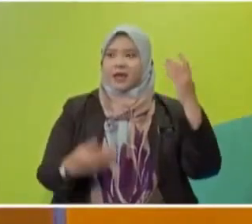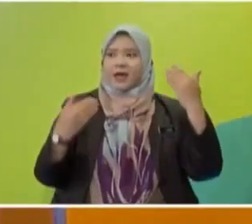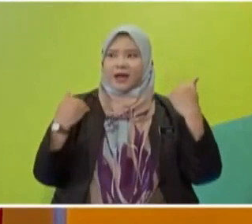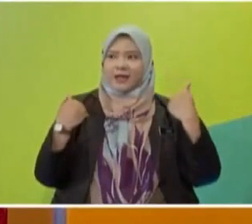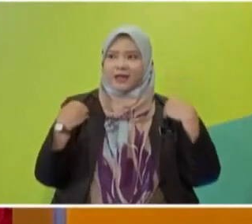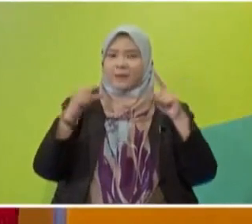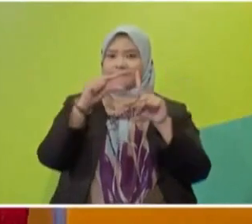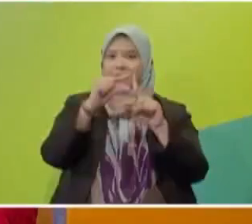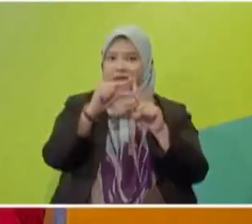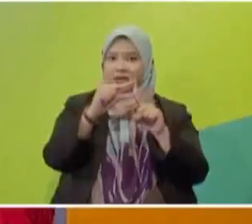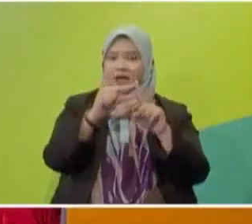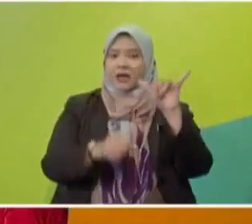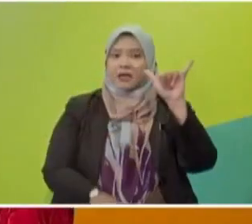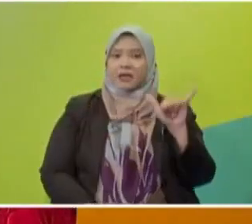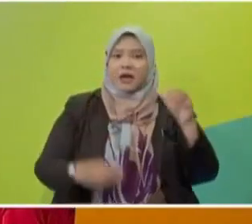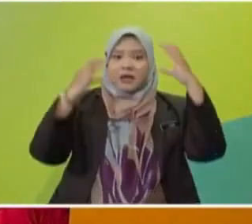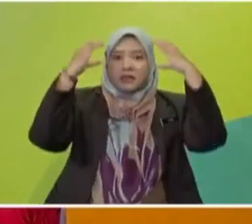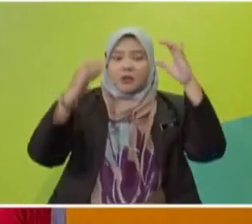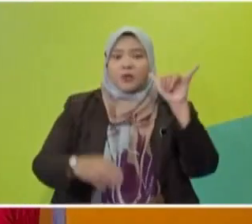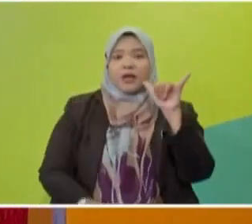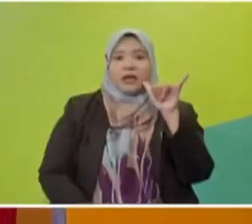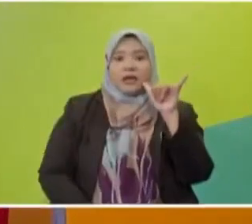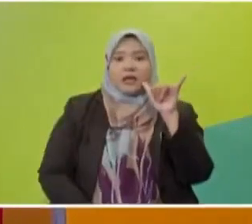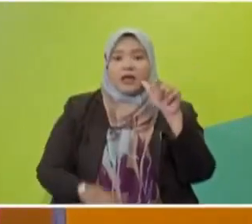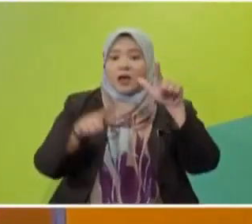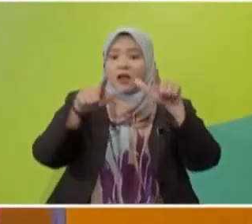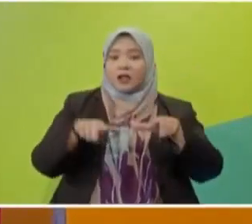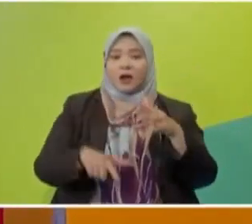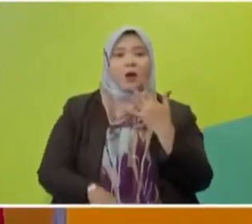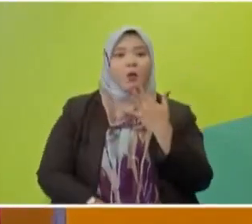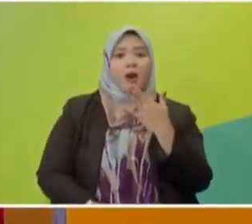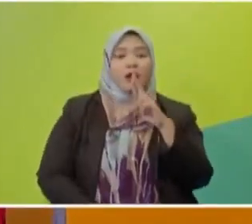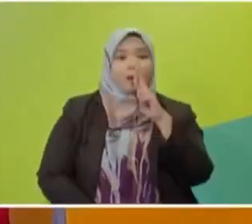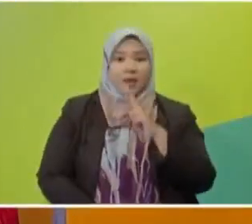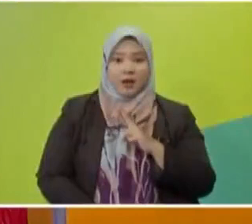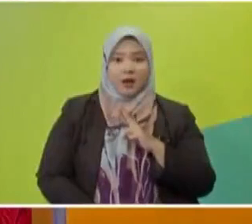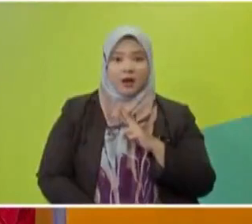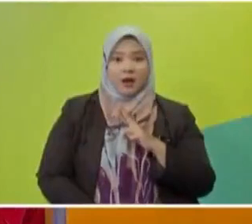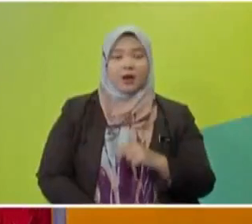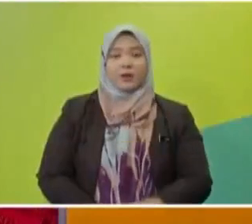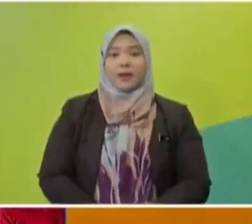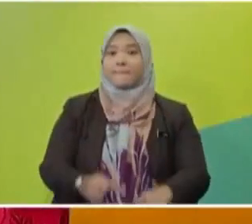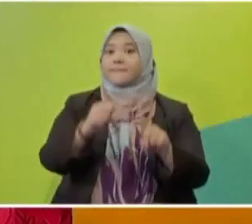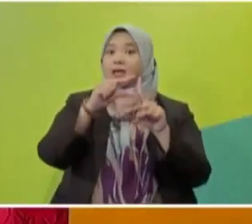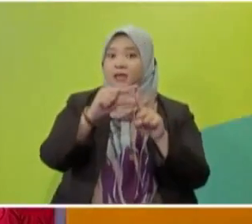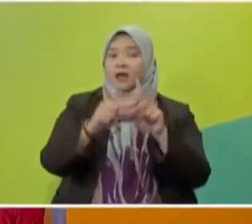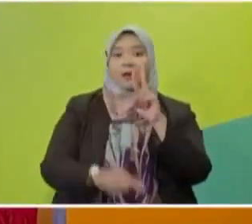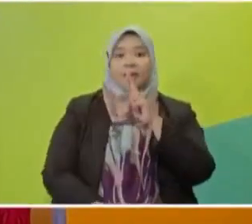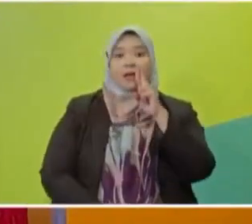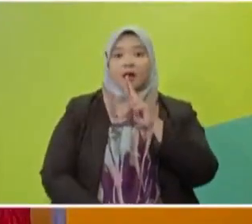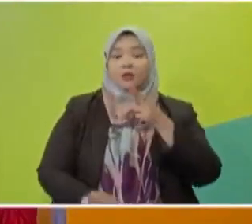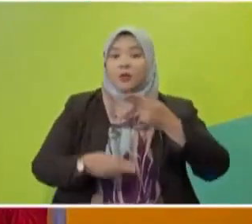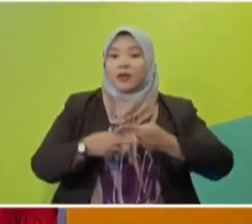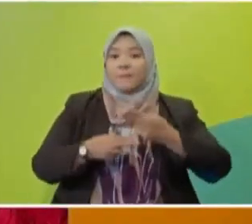merah untuk perkataan tersebut. Jadi, perkataan-perkataan itu adalah frasa. Seterusnya, kita akan